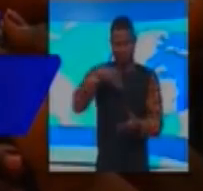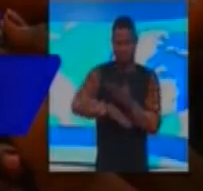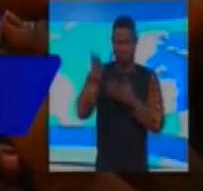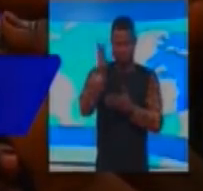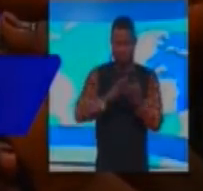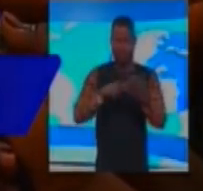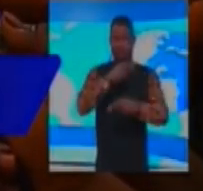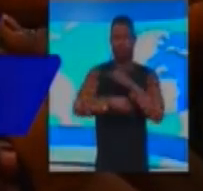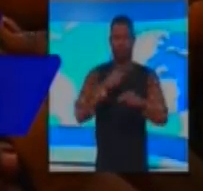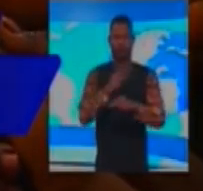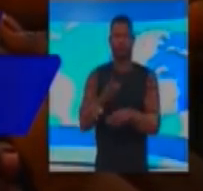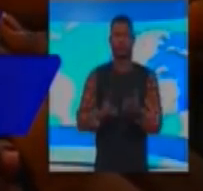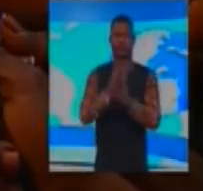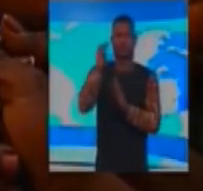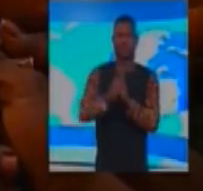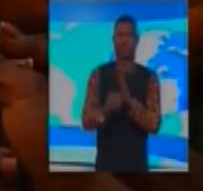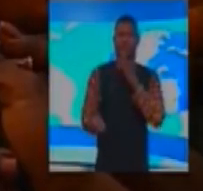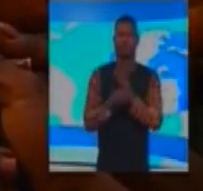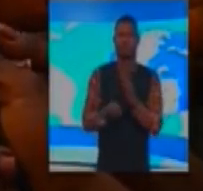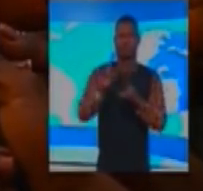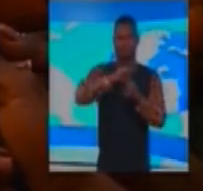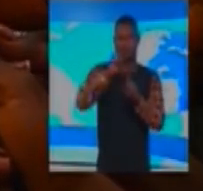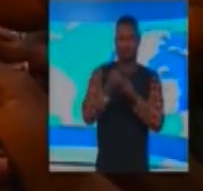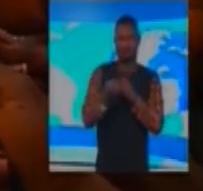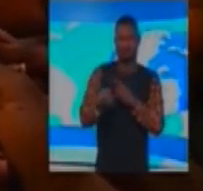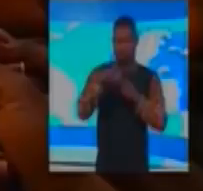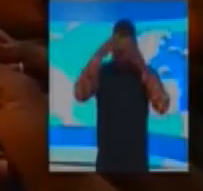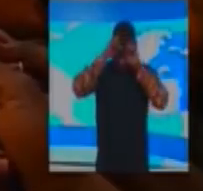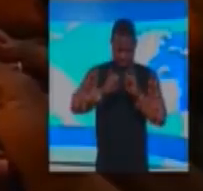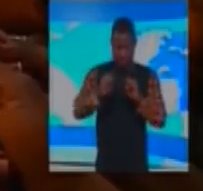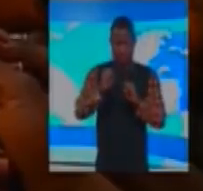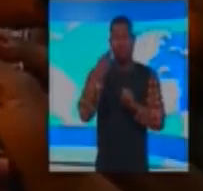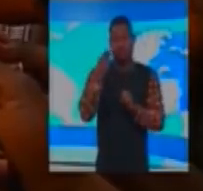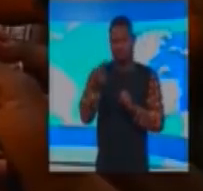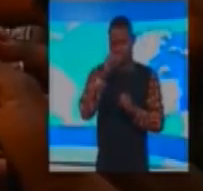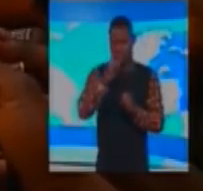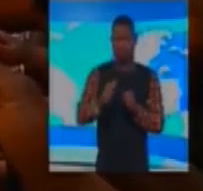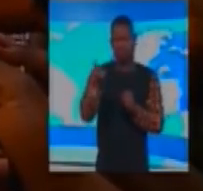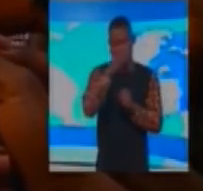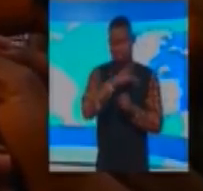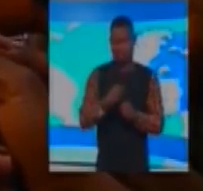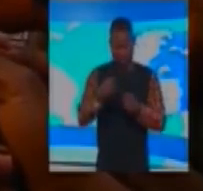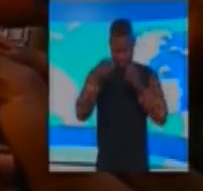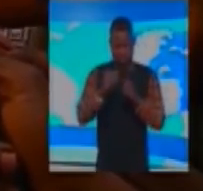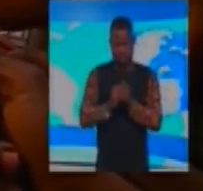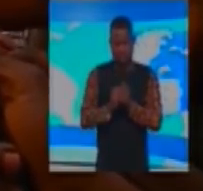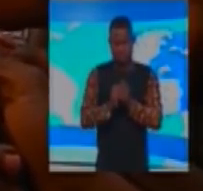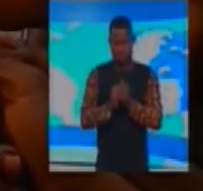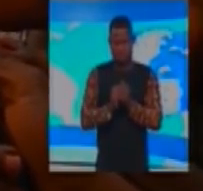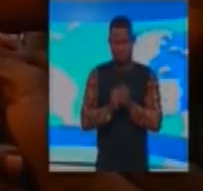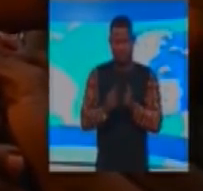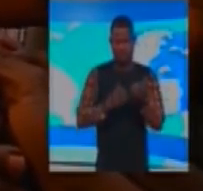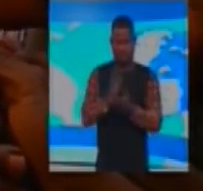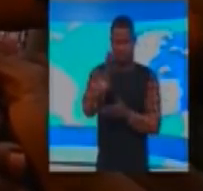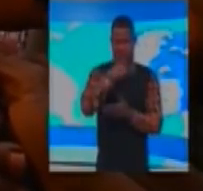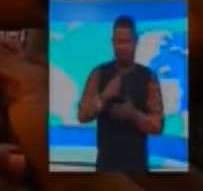développement économique et social du chef de l'État. Nous avons eu des instructions claires dans ce sens par son Excellence, le président du FASO, le Premier